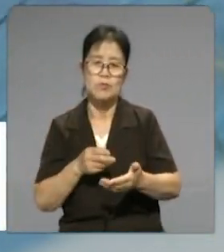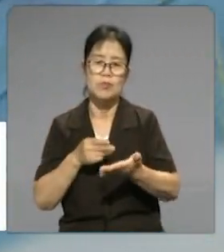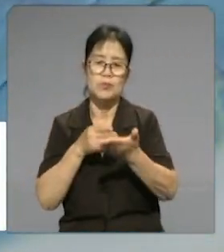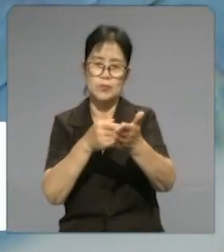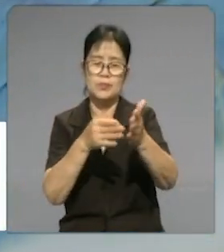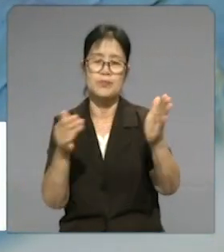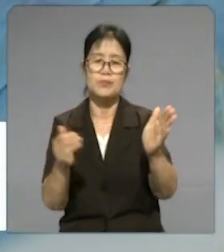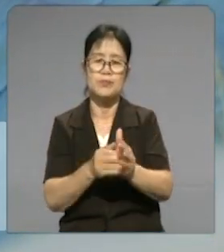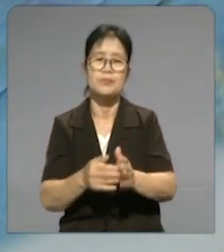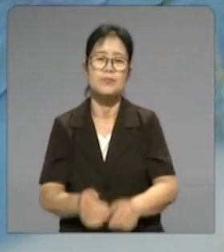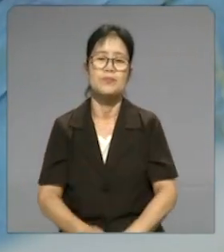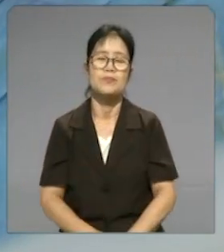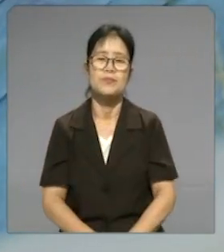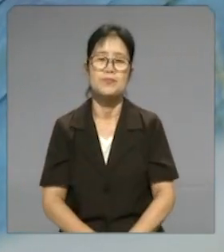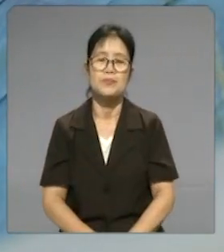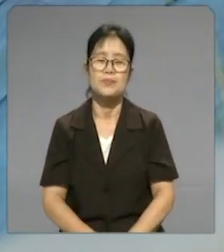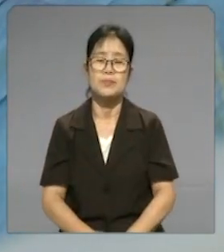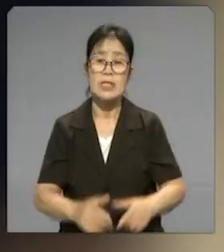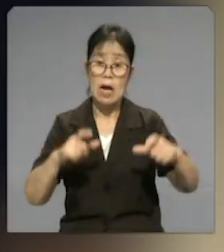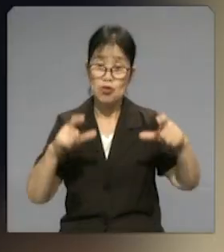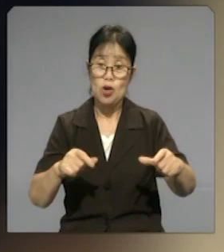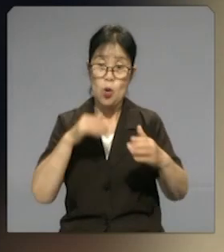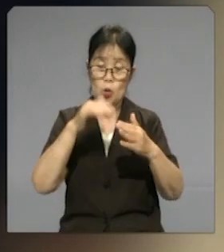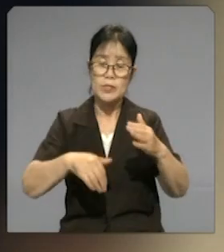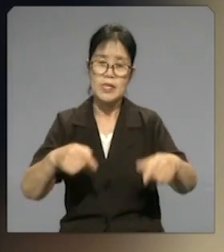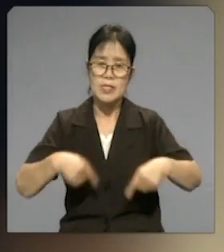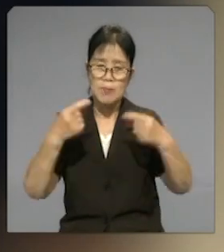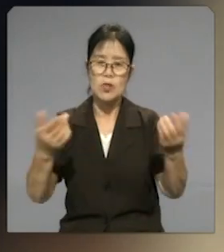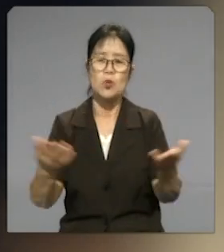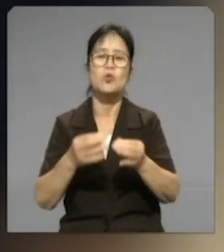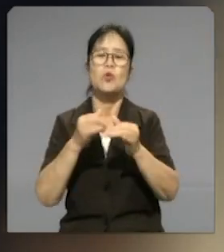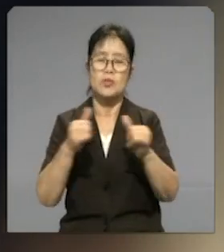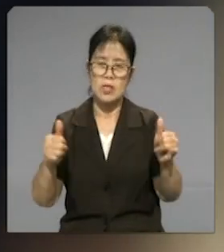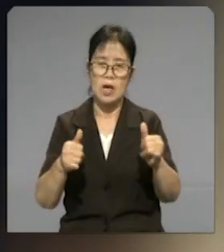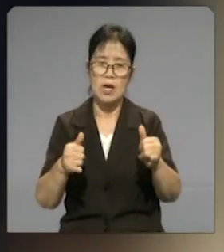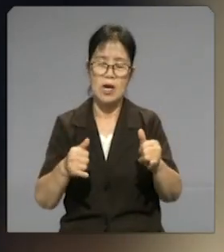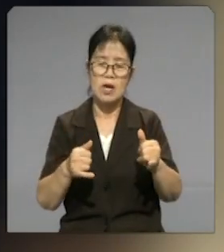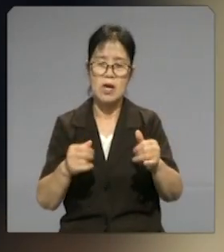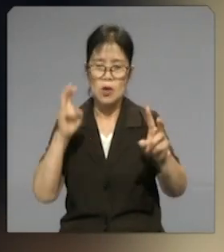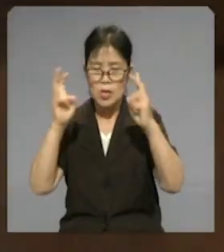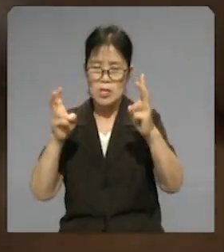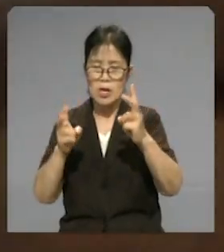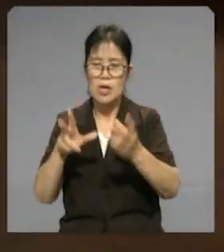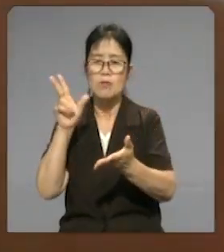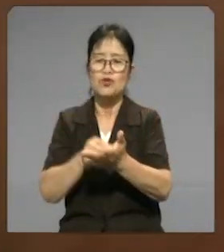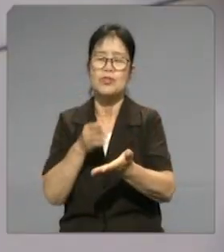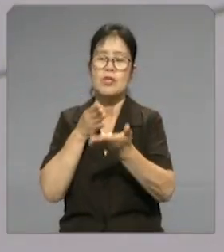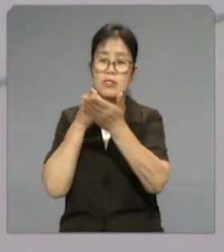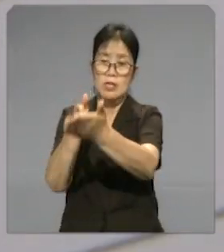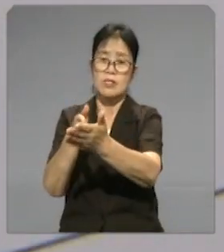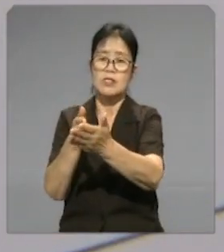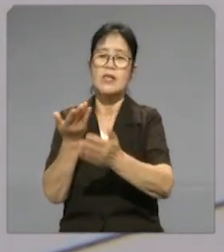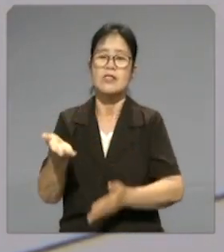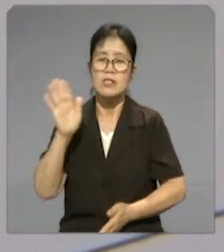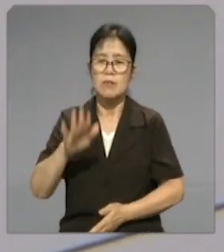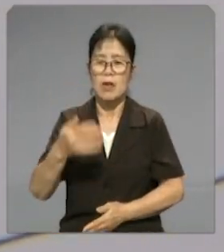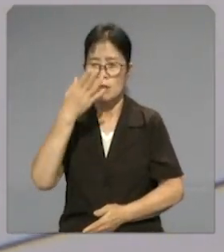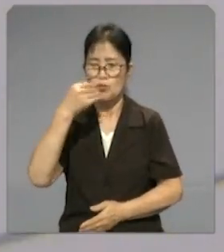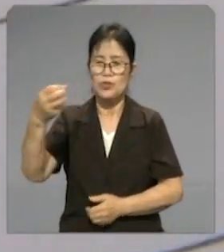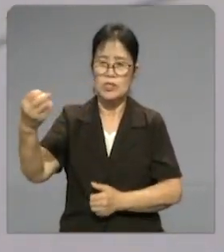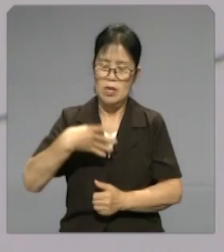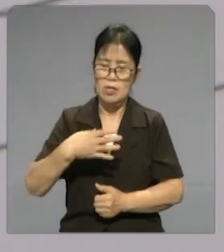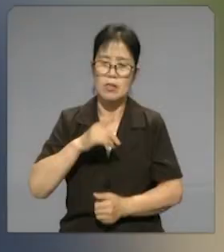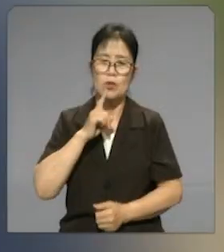제기됐습니다 해당구역 공사에 참여한 노동자가 업체 측에 문제를 제기했지만 묵살됐다고